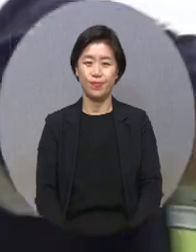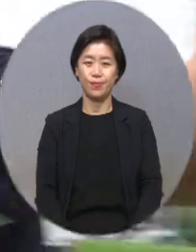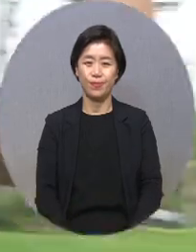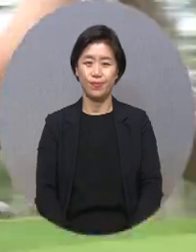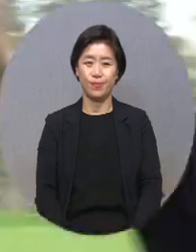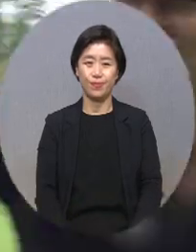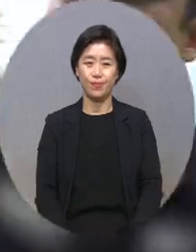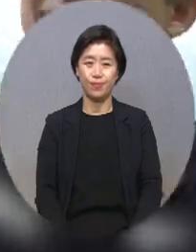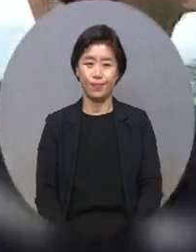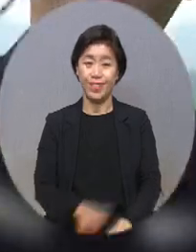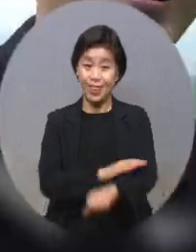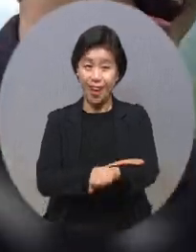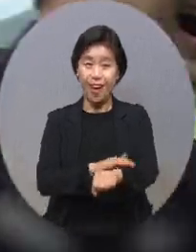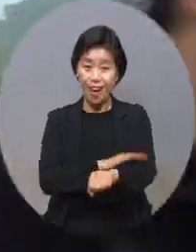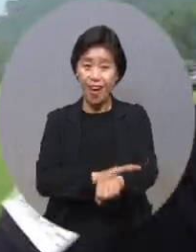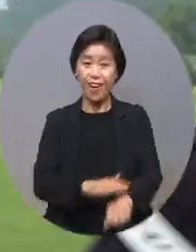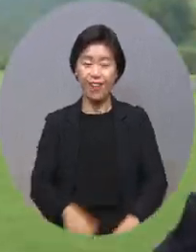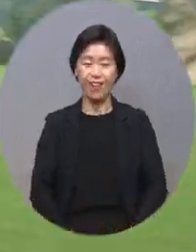와, 잘했어!